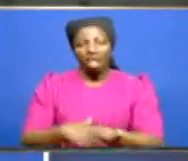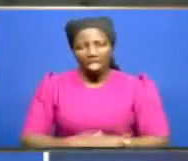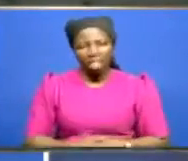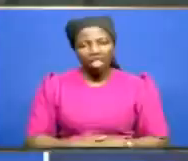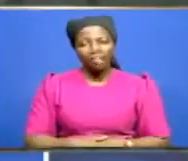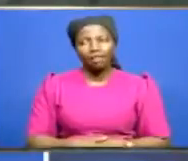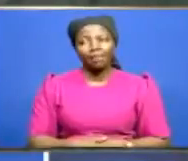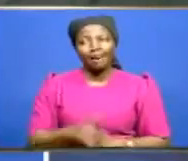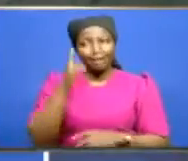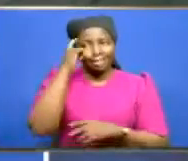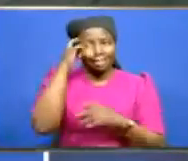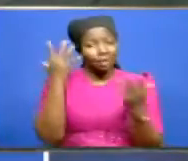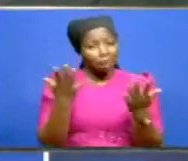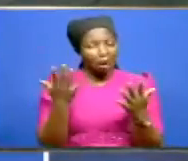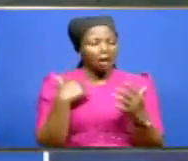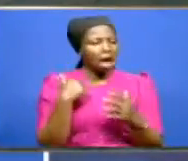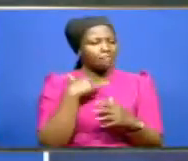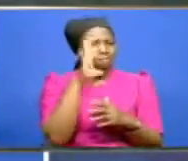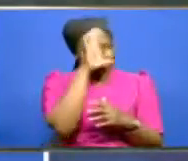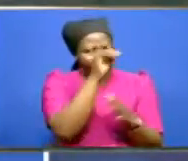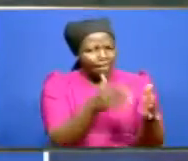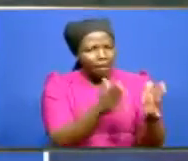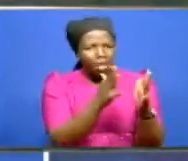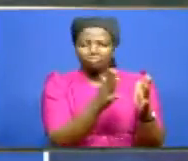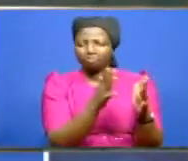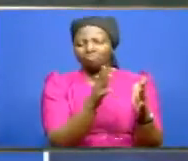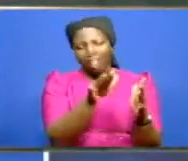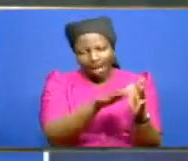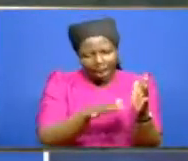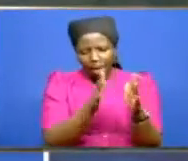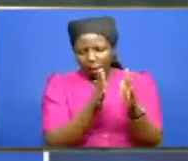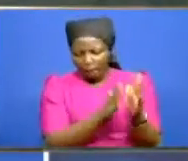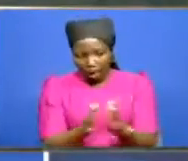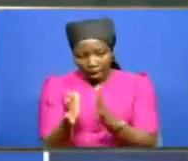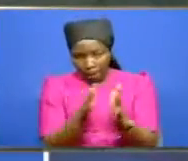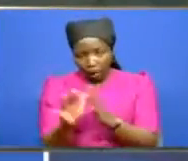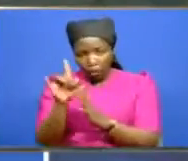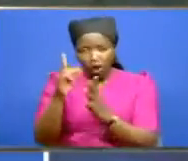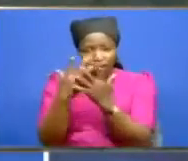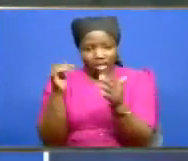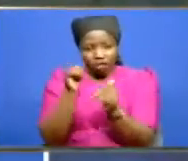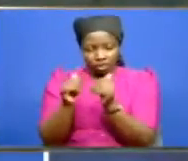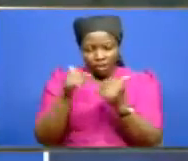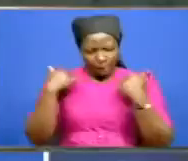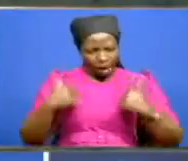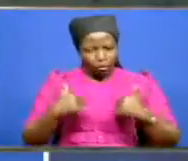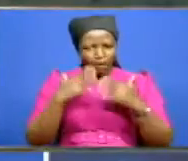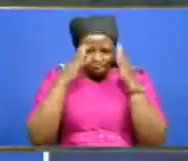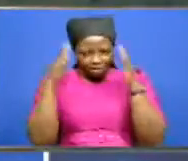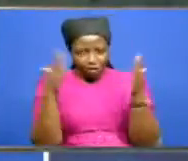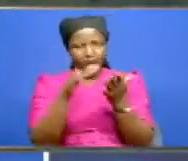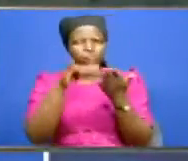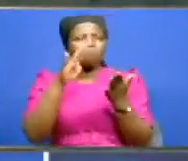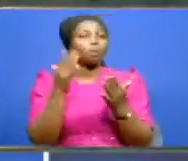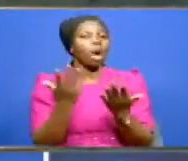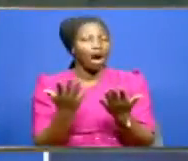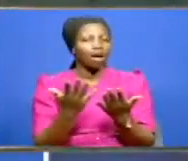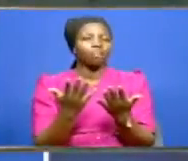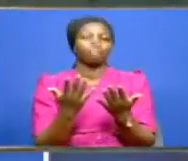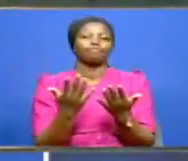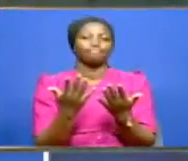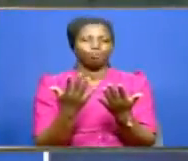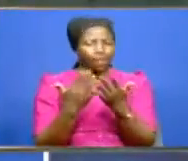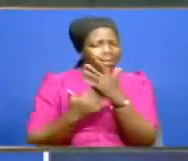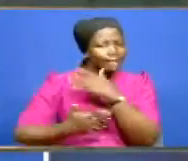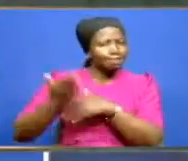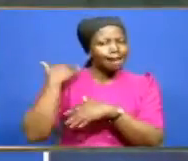may have lost our way is in the preparedness. One of the things I've been very curious about is how over the